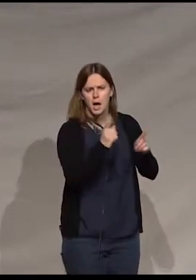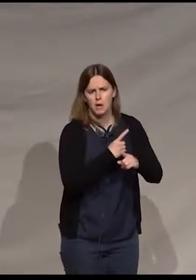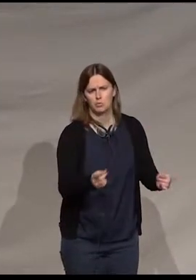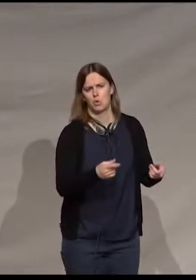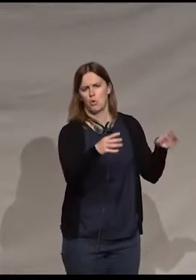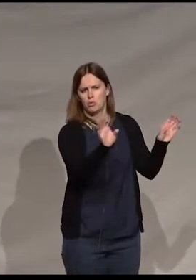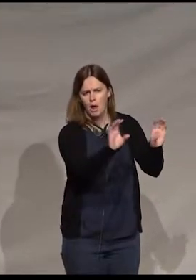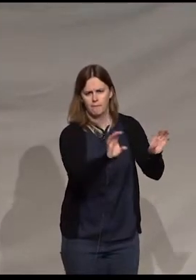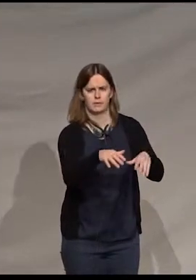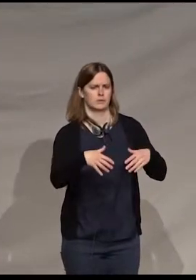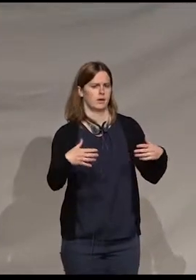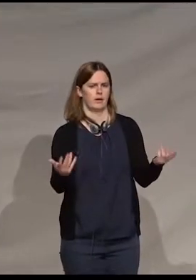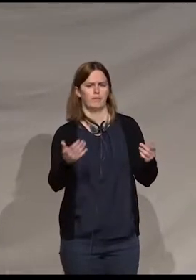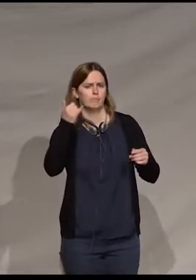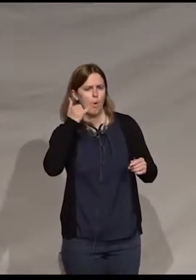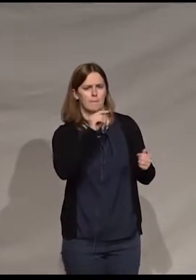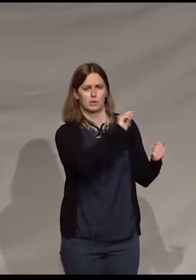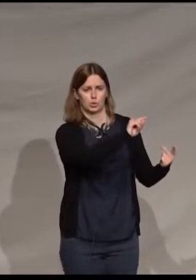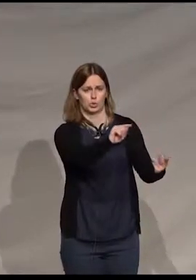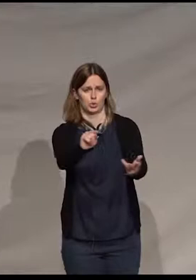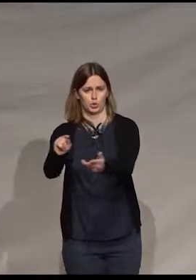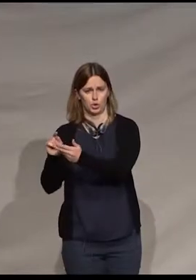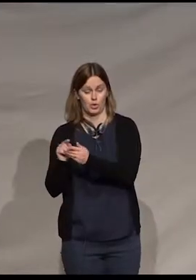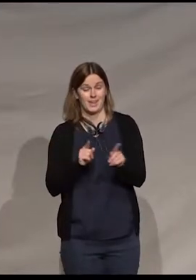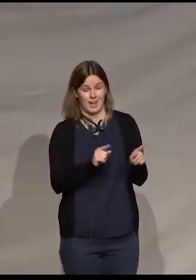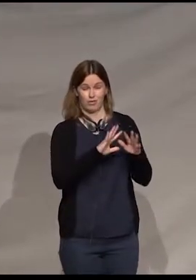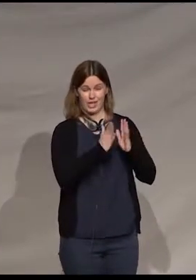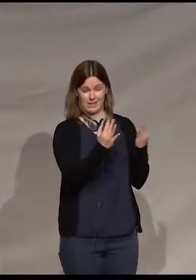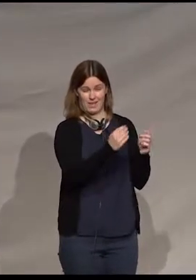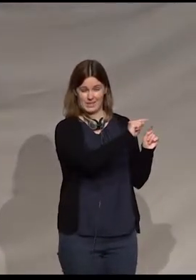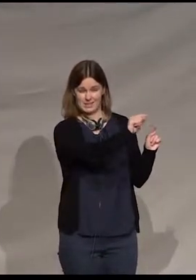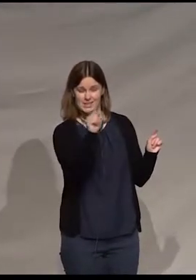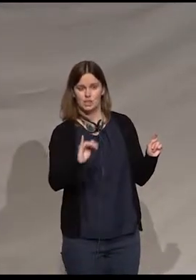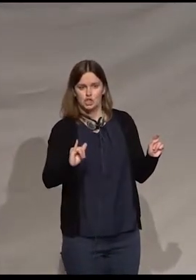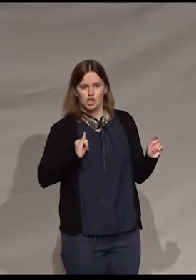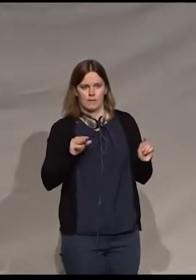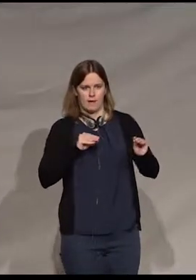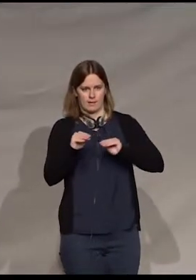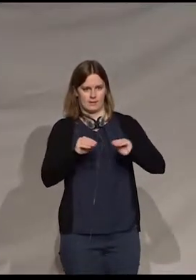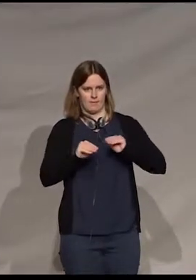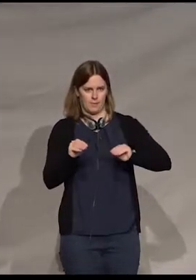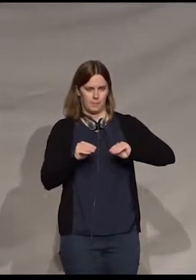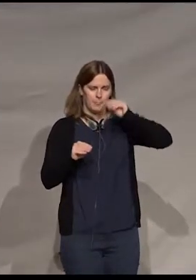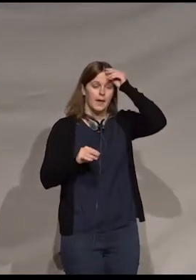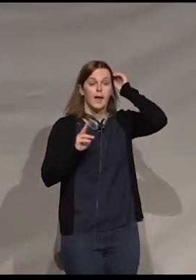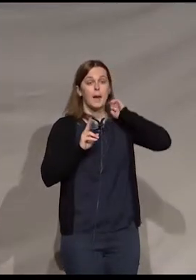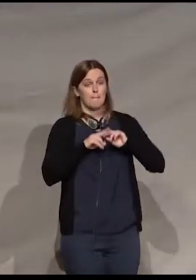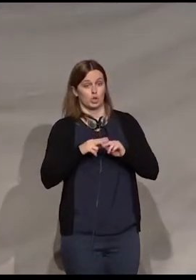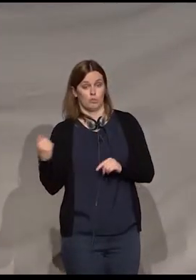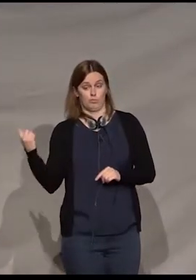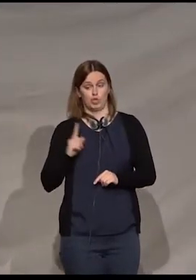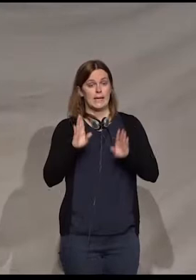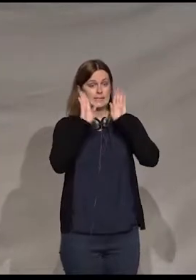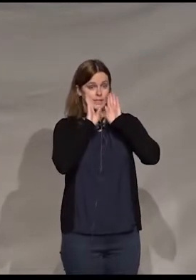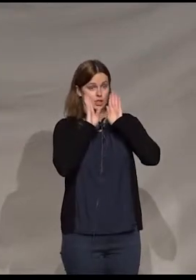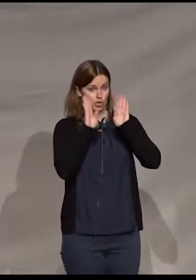způsobem pro danou diagnózu, pro dané pohybové možnosti člověka. A to tak, že sestřička přijde, řekne